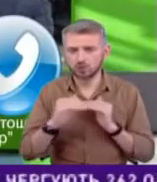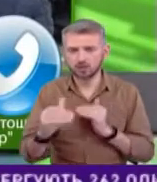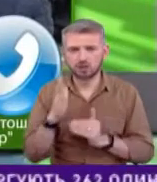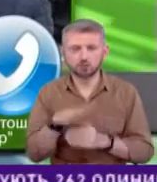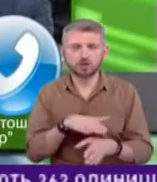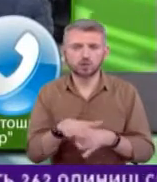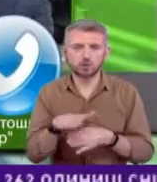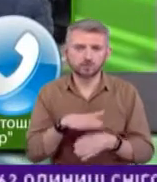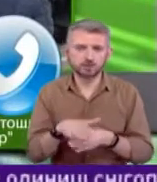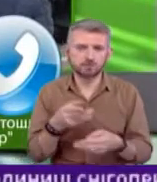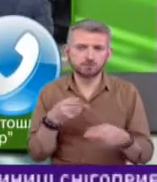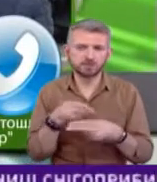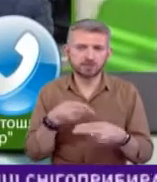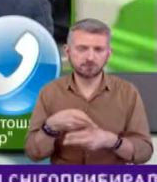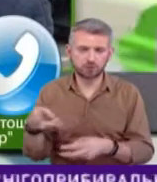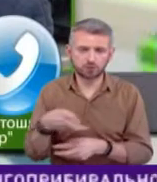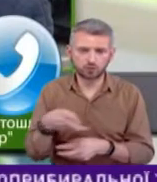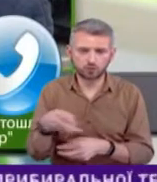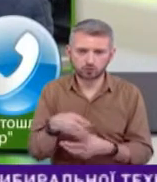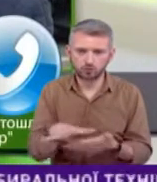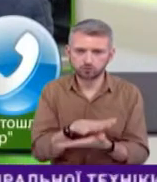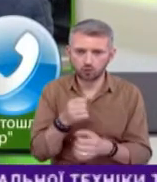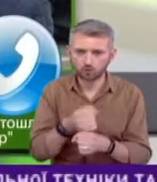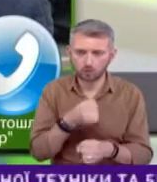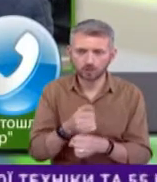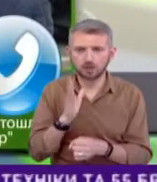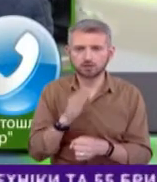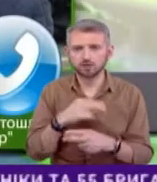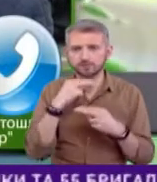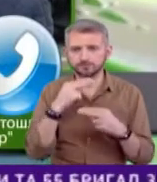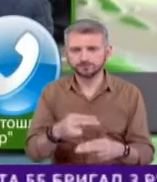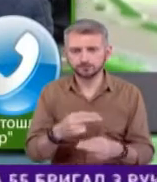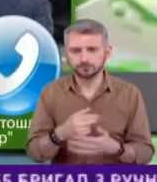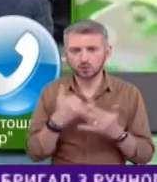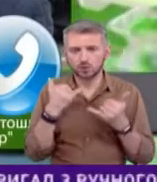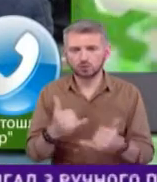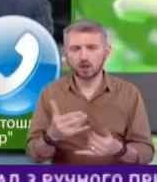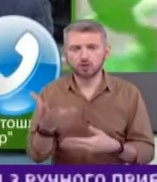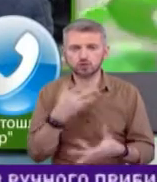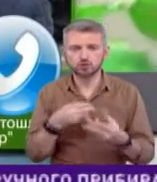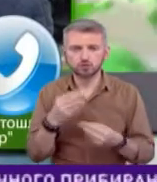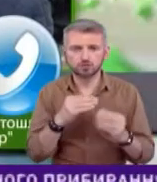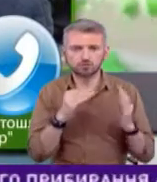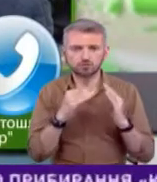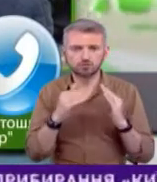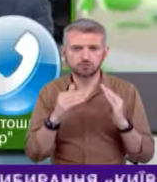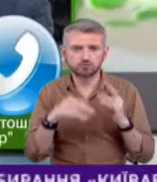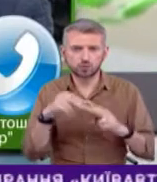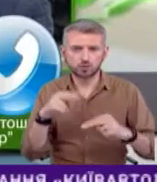виконуватися превентивна обробка, особлива увага буде приділятися штучним спорудам,